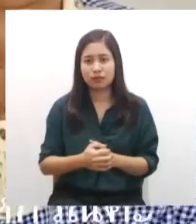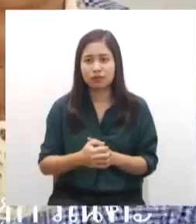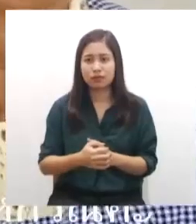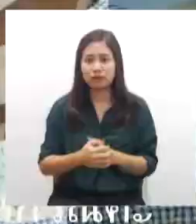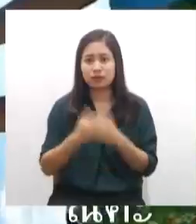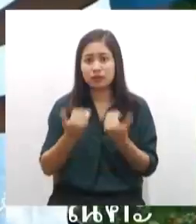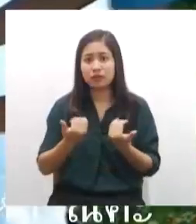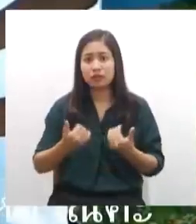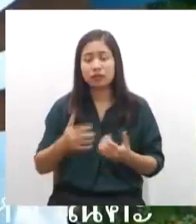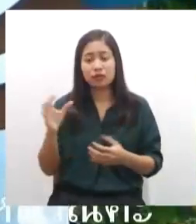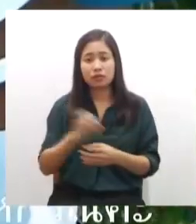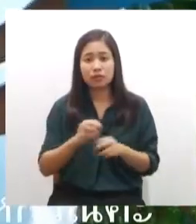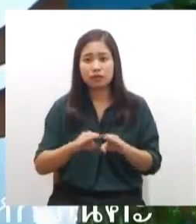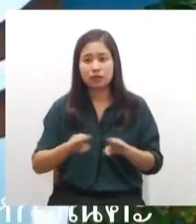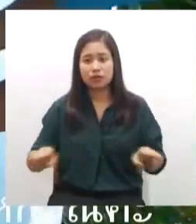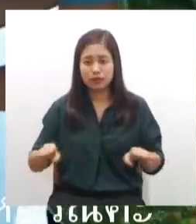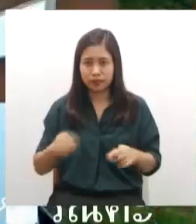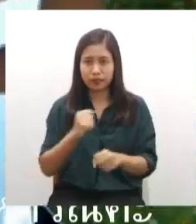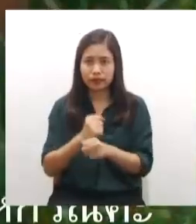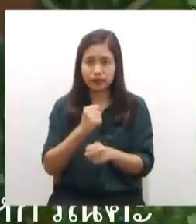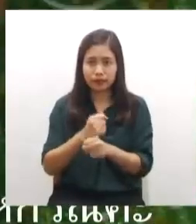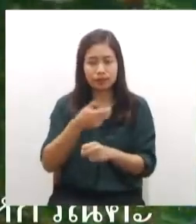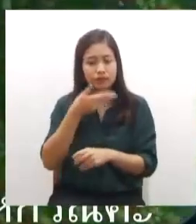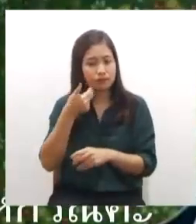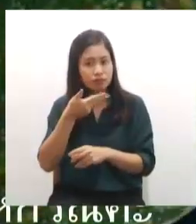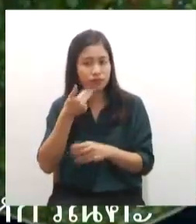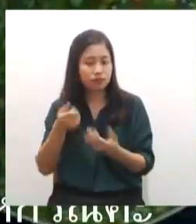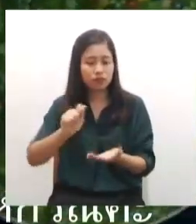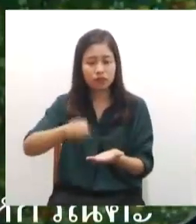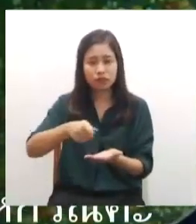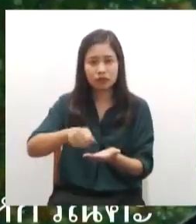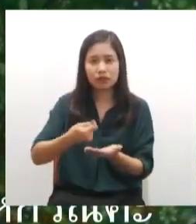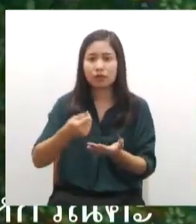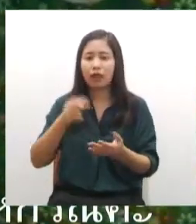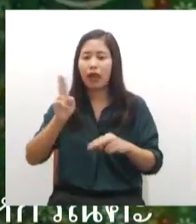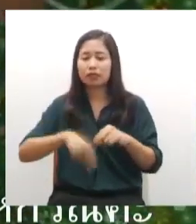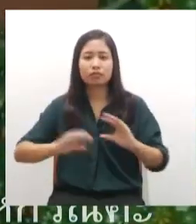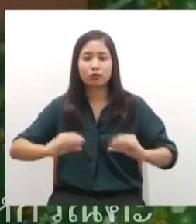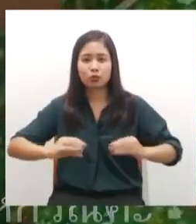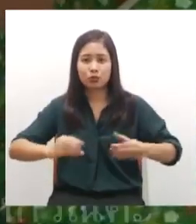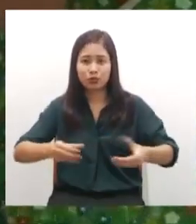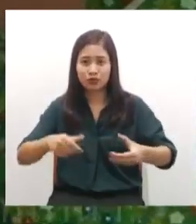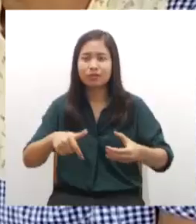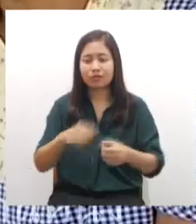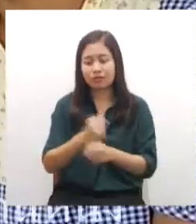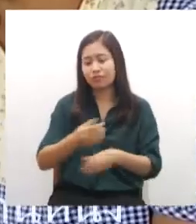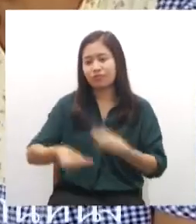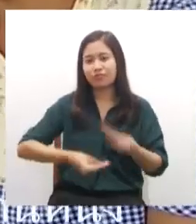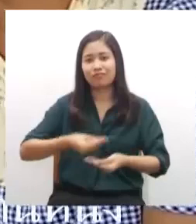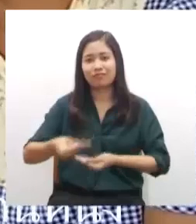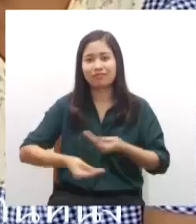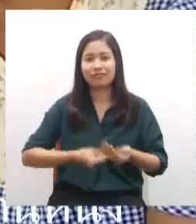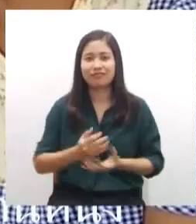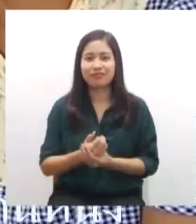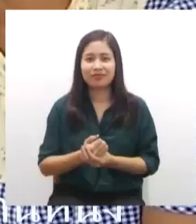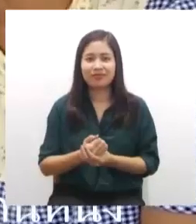ยังนำเด็กๆทำขนมครกทำไข่ม้วนและขายของในสหกรณ์ค่ะ